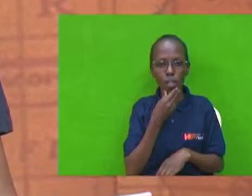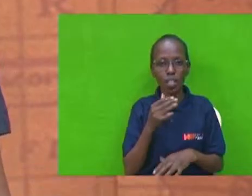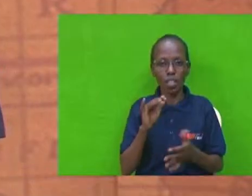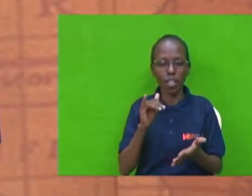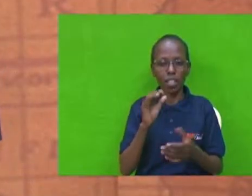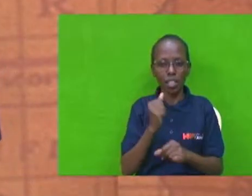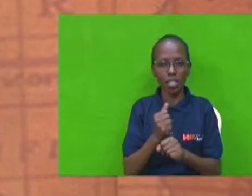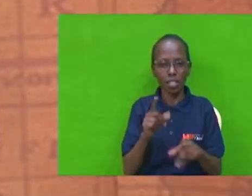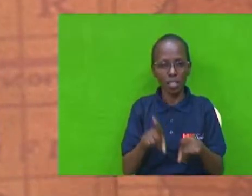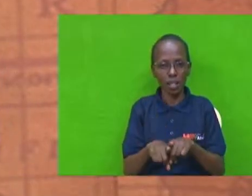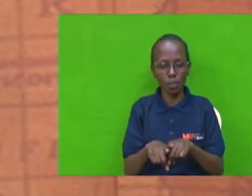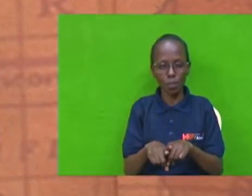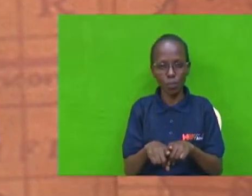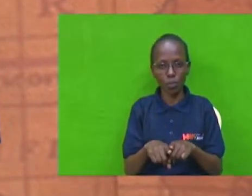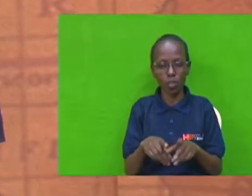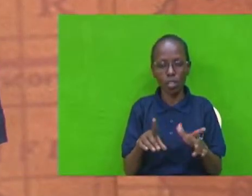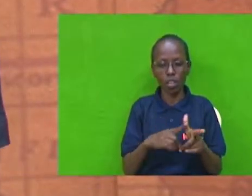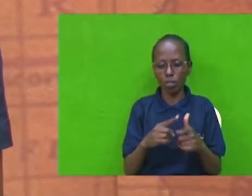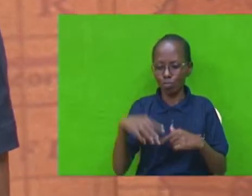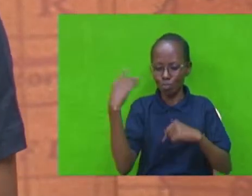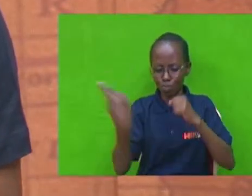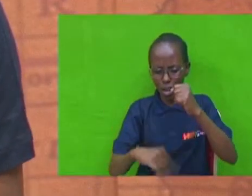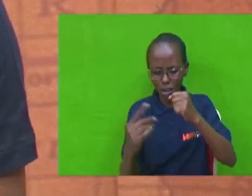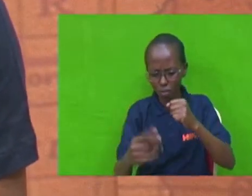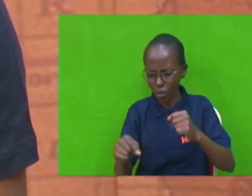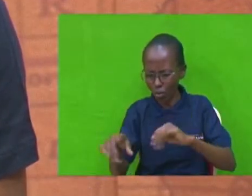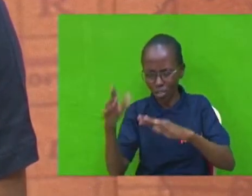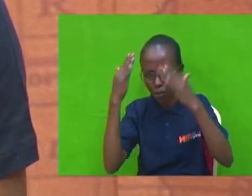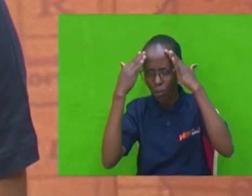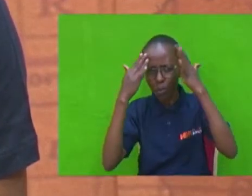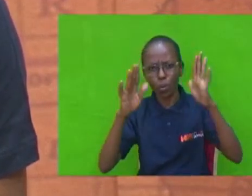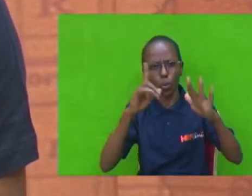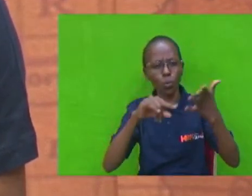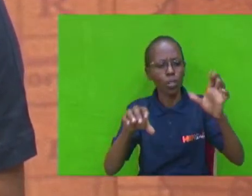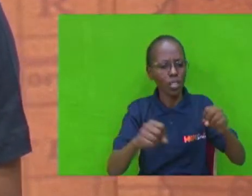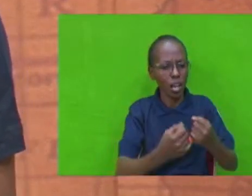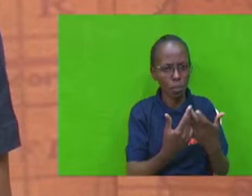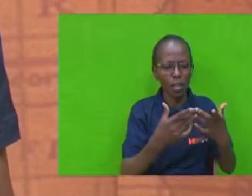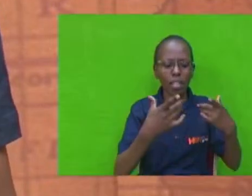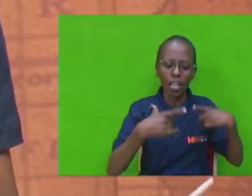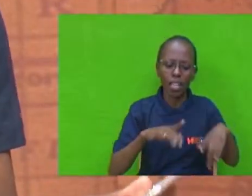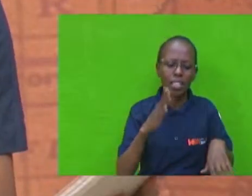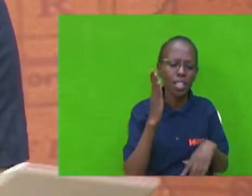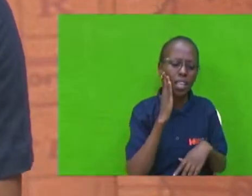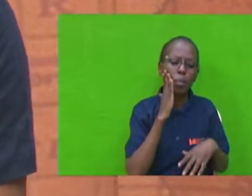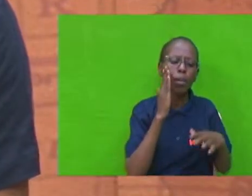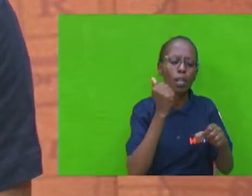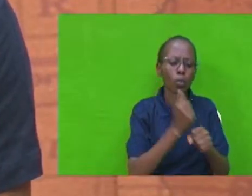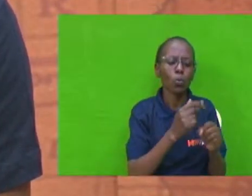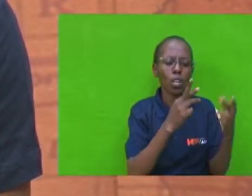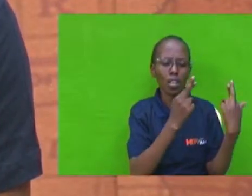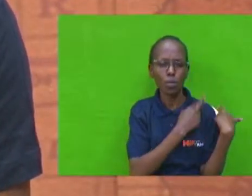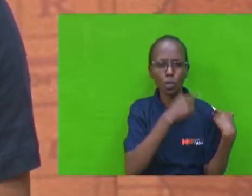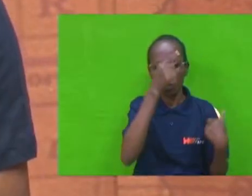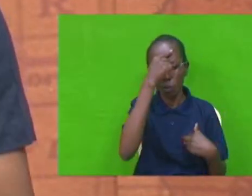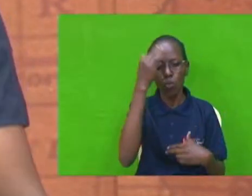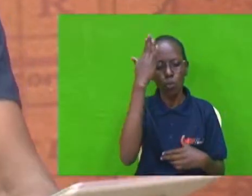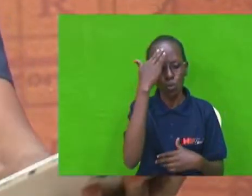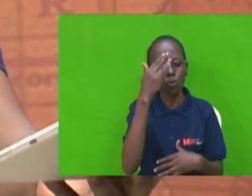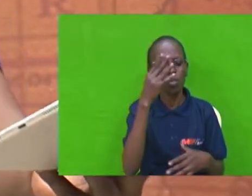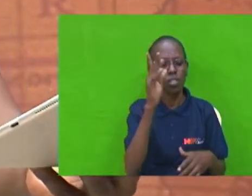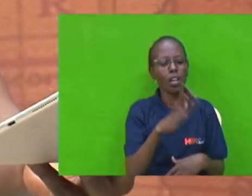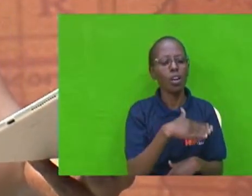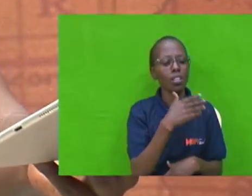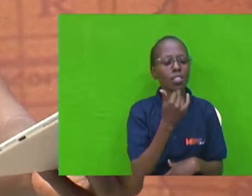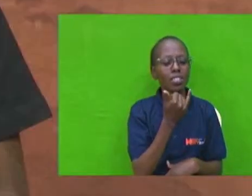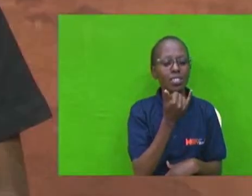unachukua kiboko na mtandika mtoto." Mm-hmm. Wewe hii kesi ujui. Wacha mama atandika. Wacha kama mama si yeye bado yeye pia ni mzazi. Baadaye